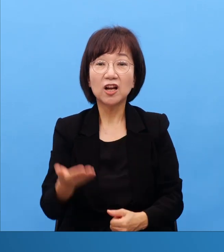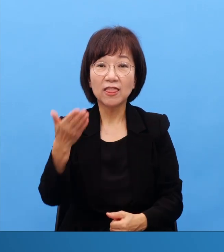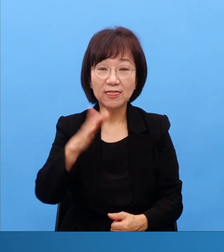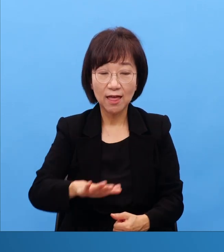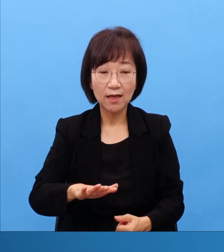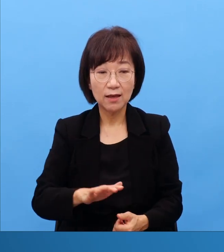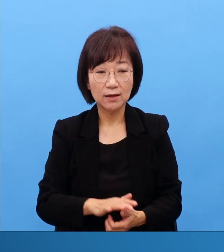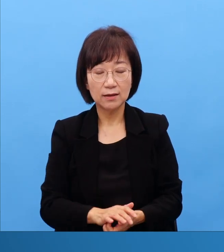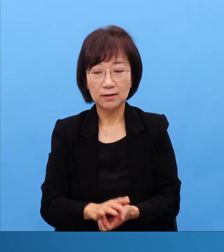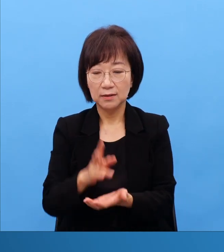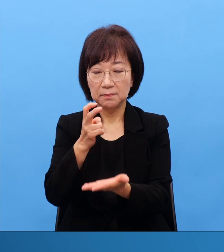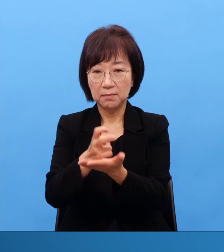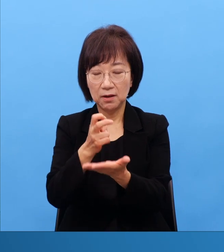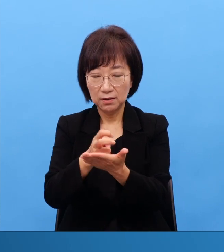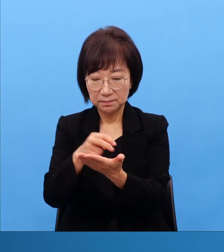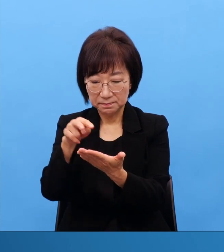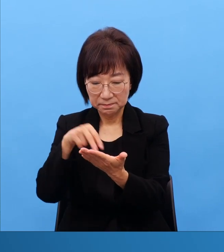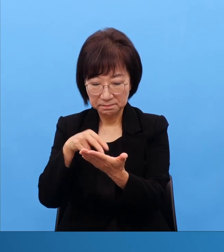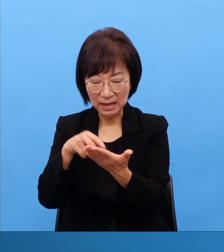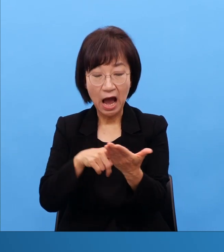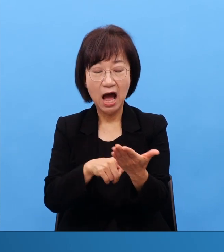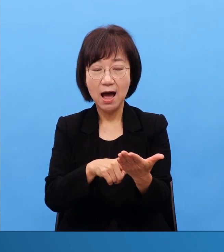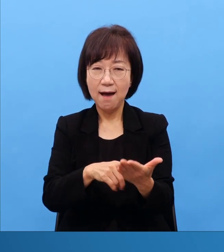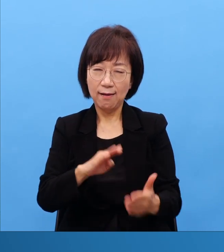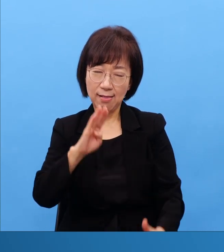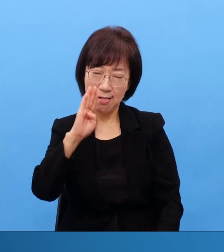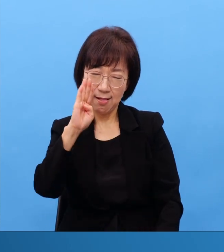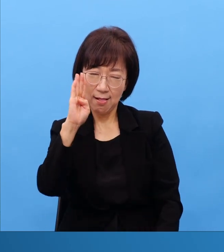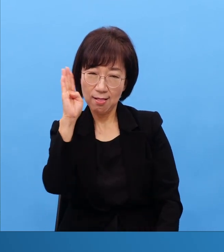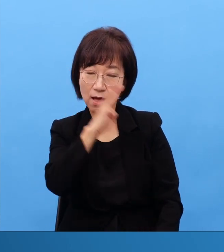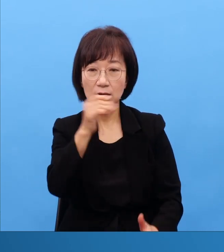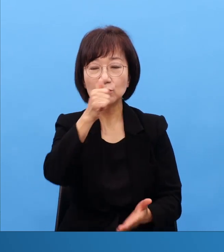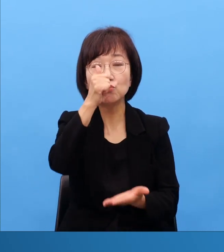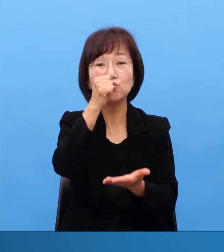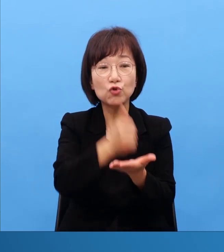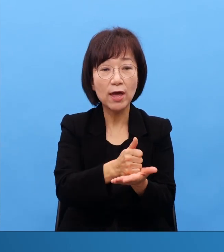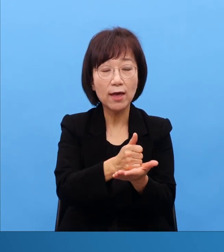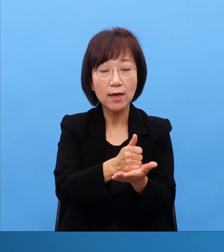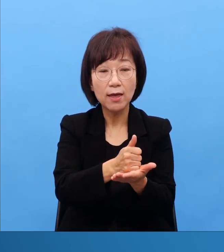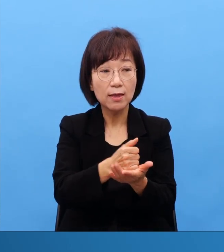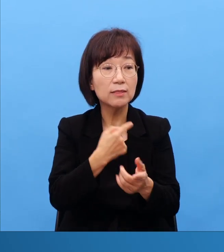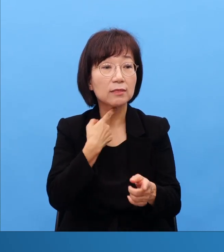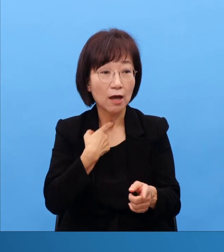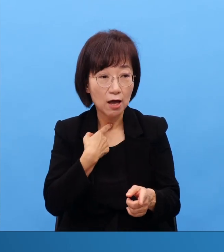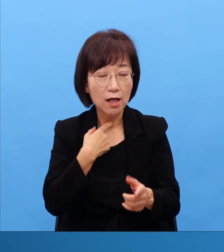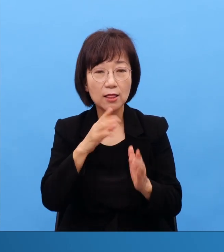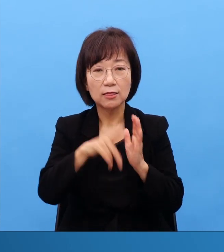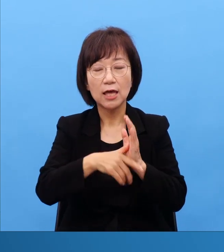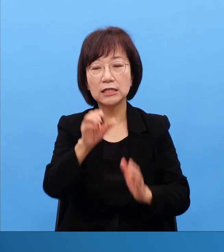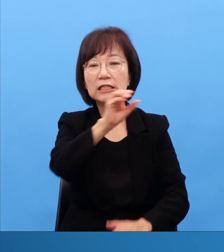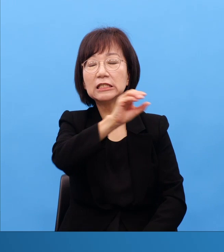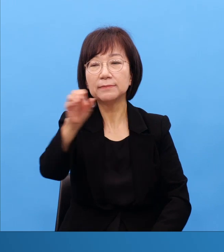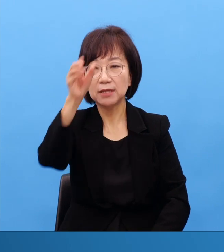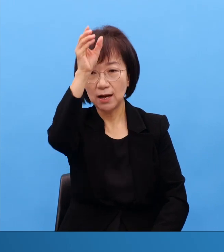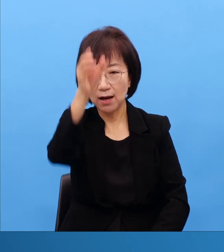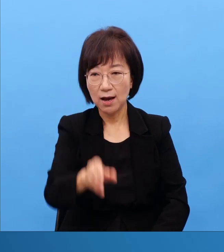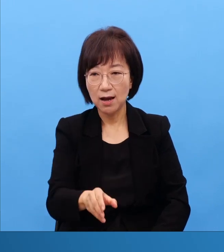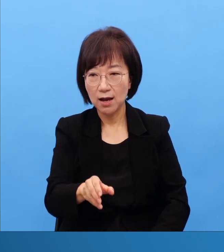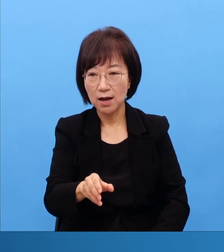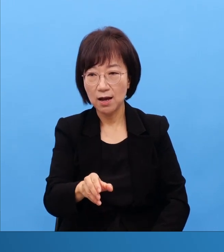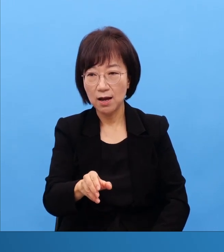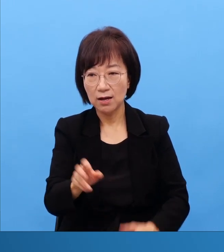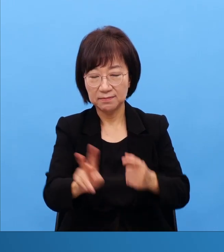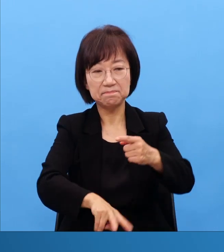흉악범일 경우, 흉악범일 경우에는 십자가 처형하는데 그때는 로마의 허락을